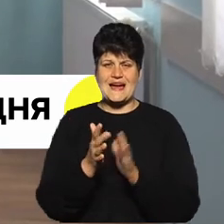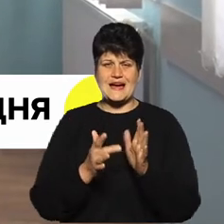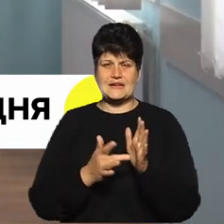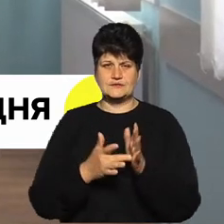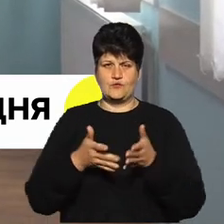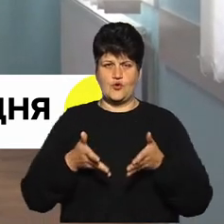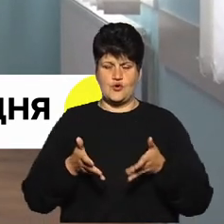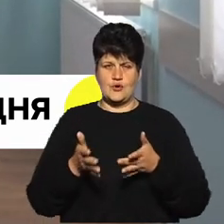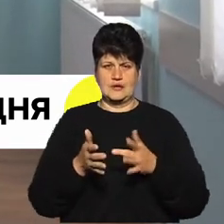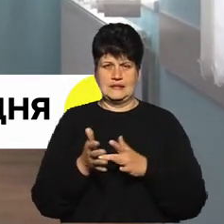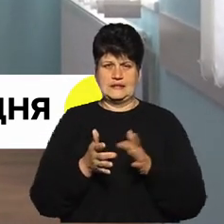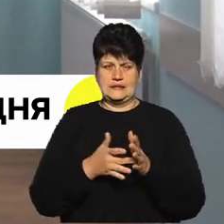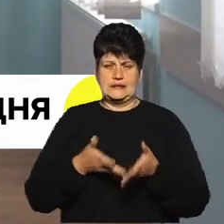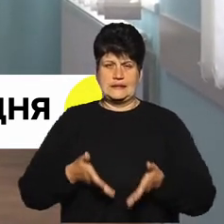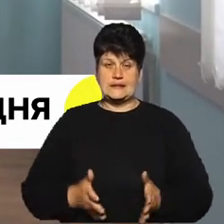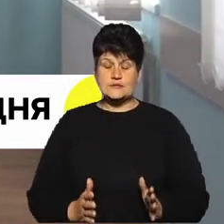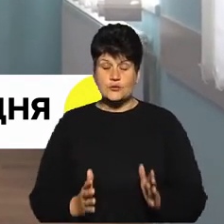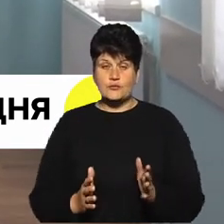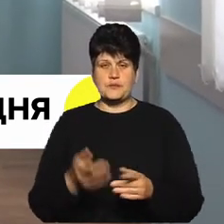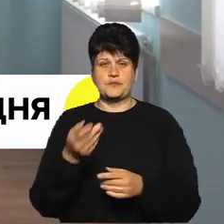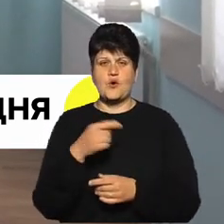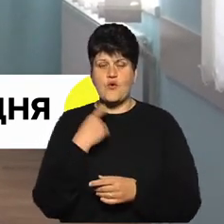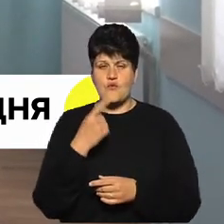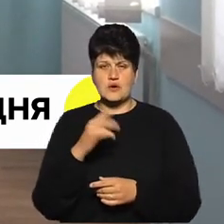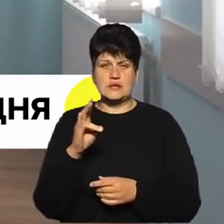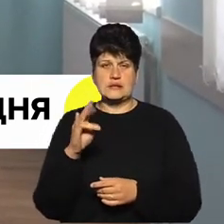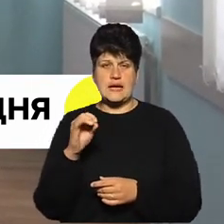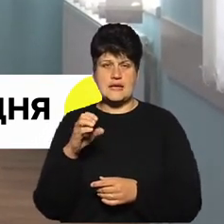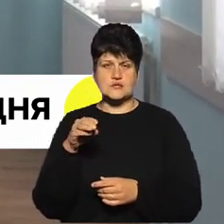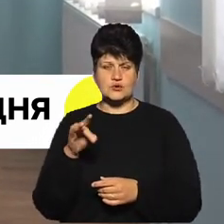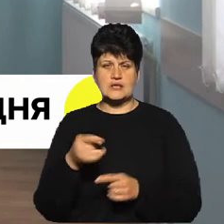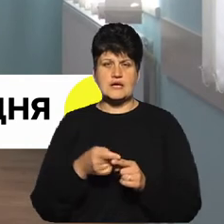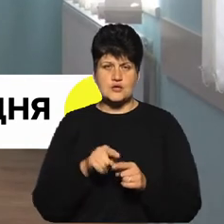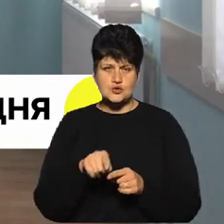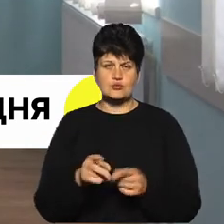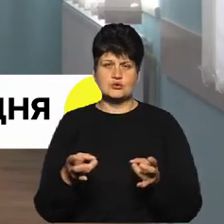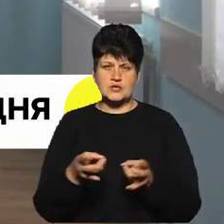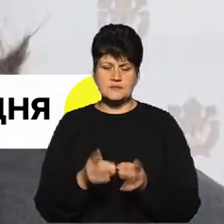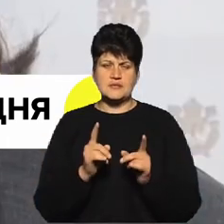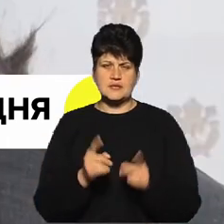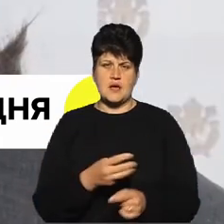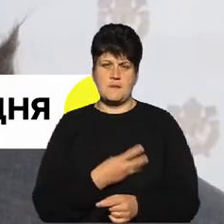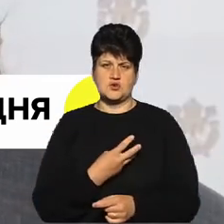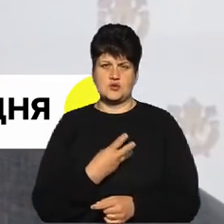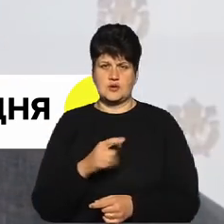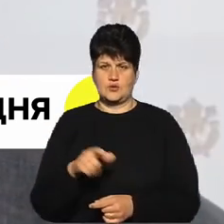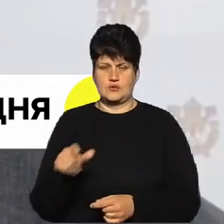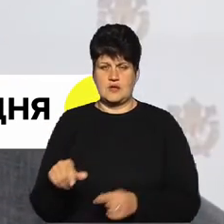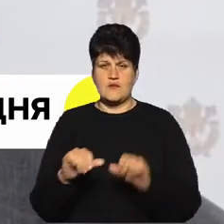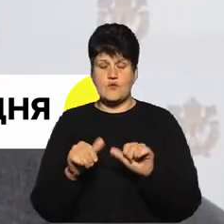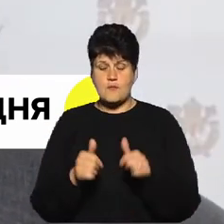За словами архієпископа Тернопільського і Кременецького Нестора, для цього потрібне лише бажання самих вірян. В форматі